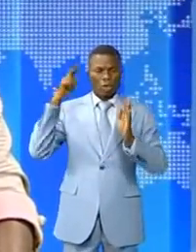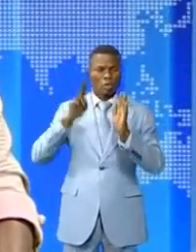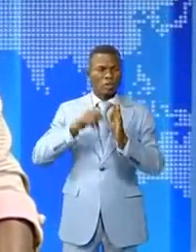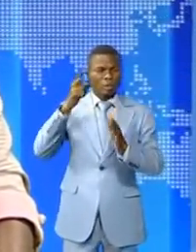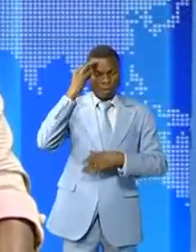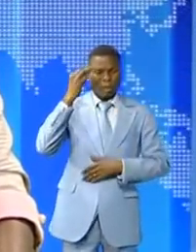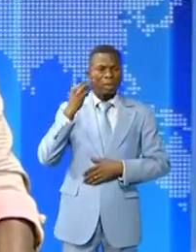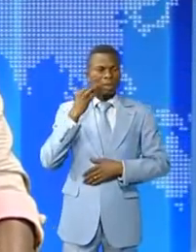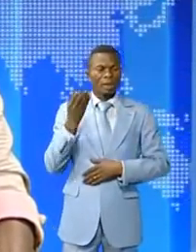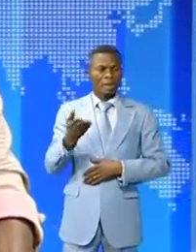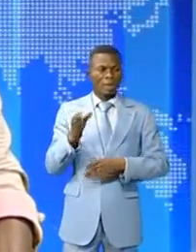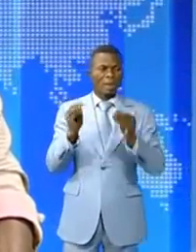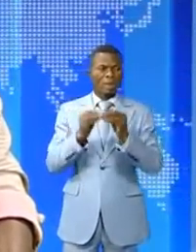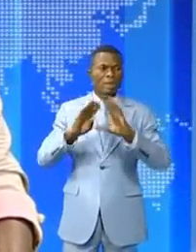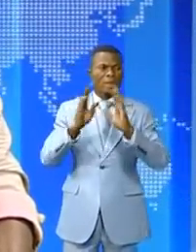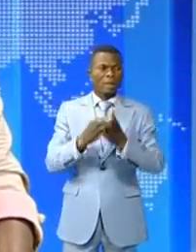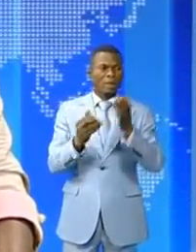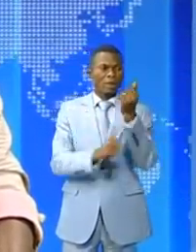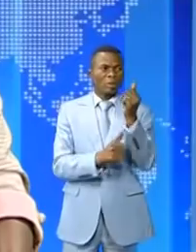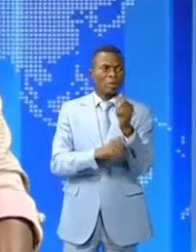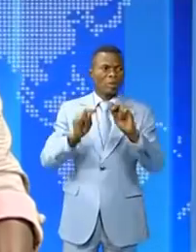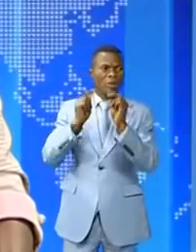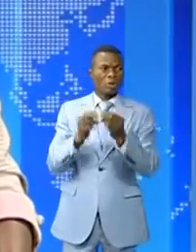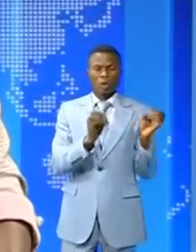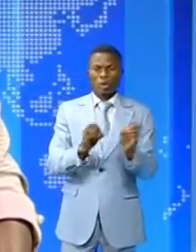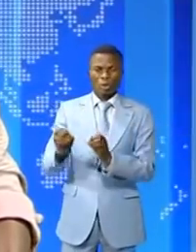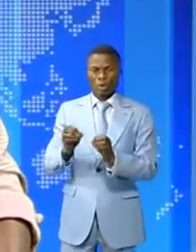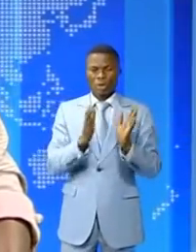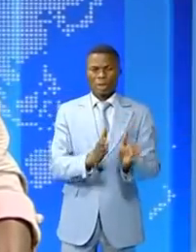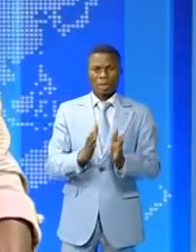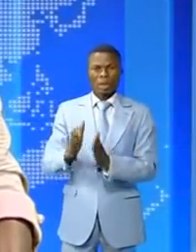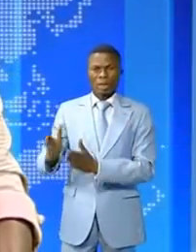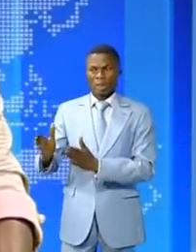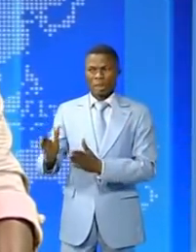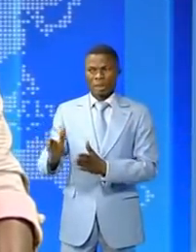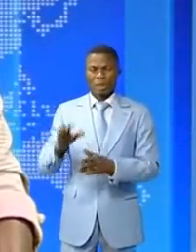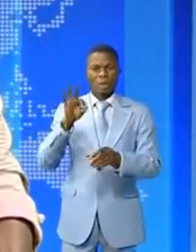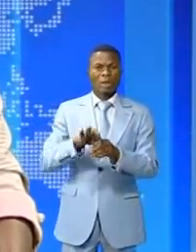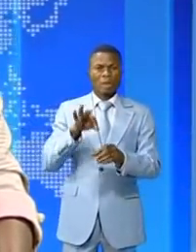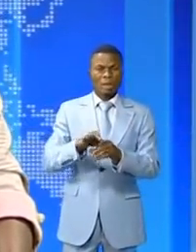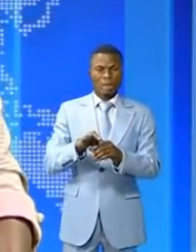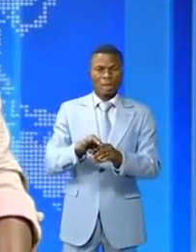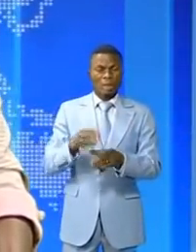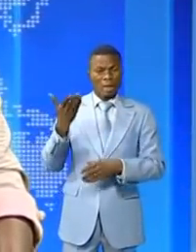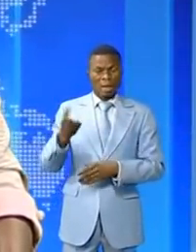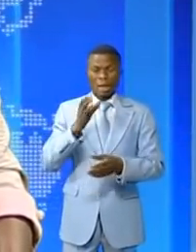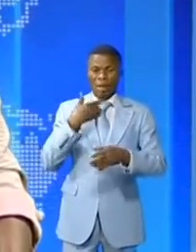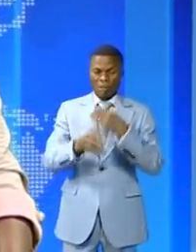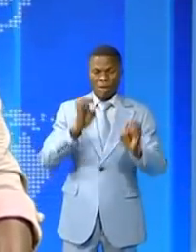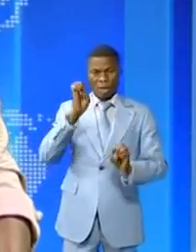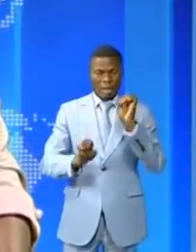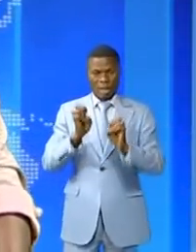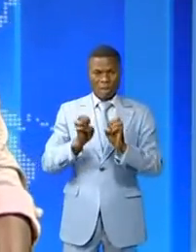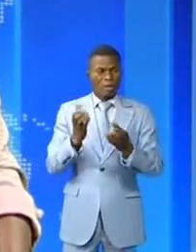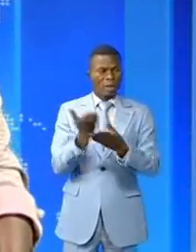Samalou Kondé a réuni tous les membres de la commission d'organisation des préparatifs des élections. Ensemble, ils ont évalué la feuille de route